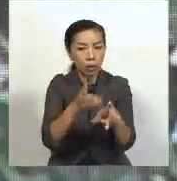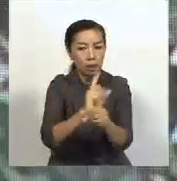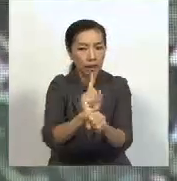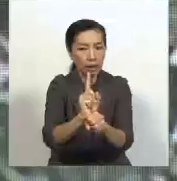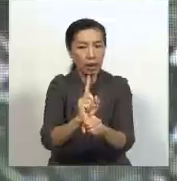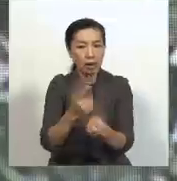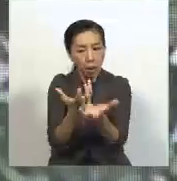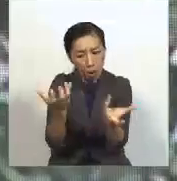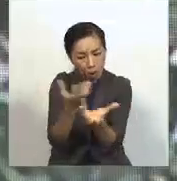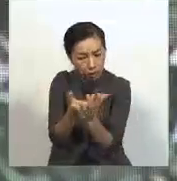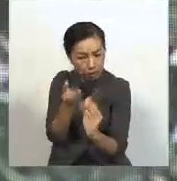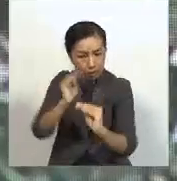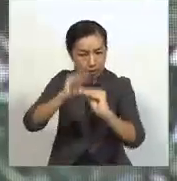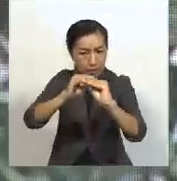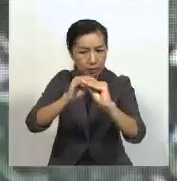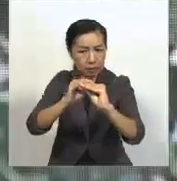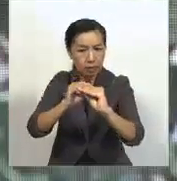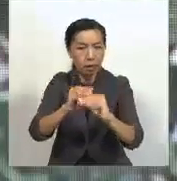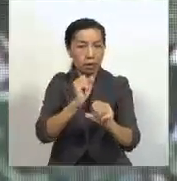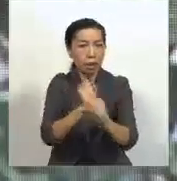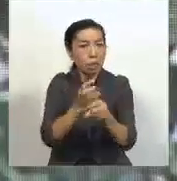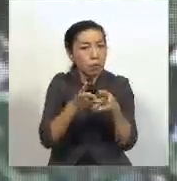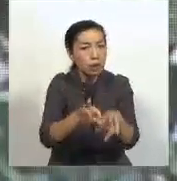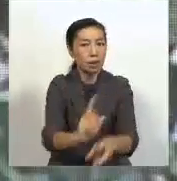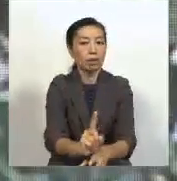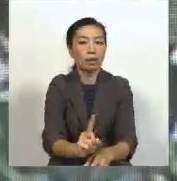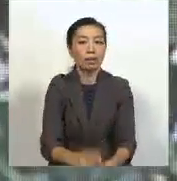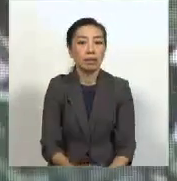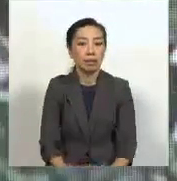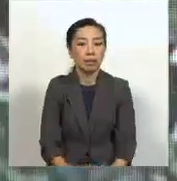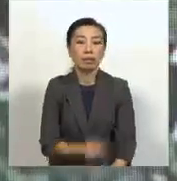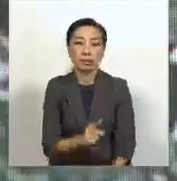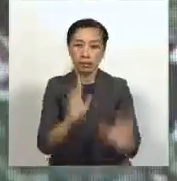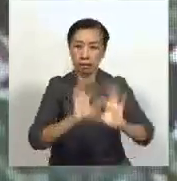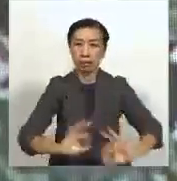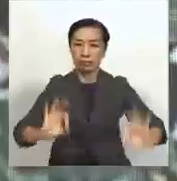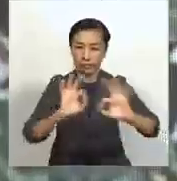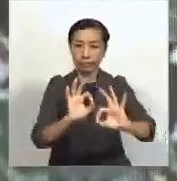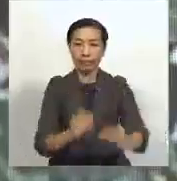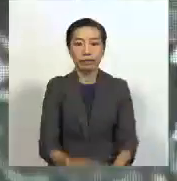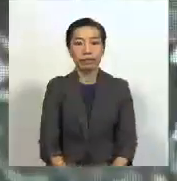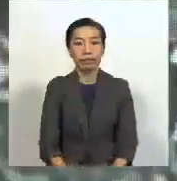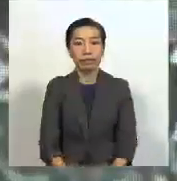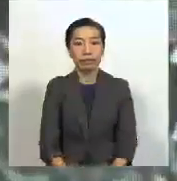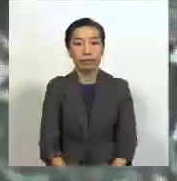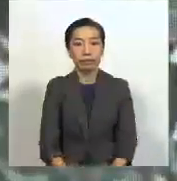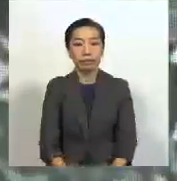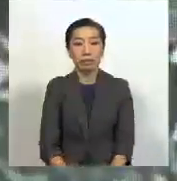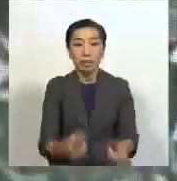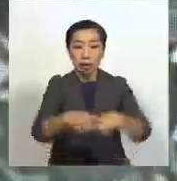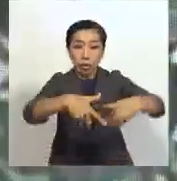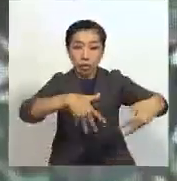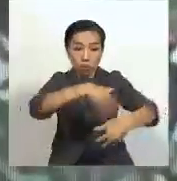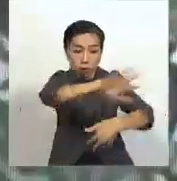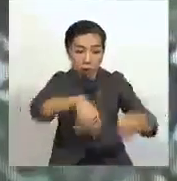ลค่าเพิ่มมากกว่านั้นได้อย่างไรนี่คือหัวใจจากสินค้าที่ผลิต